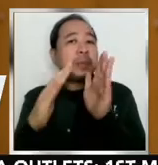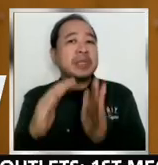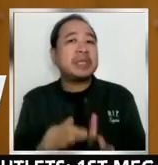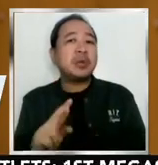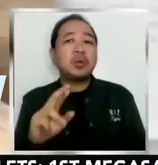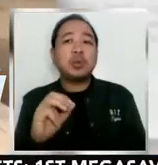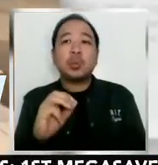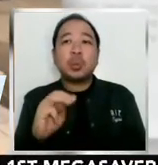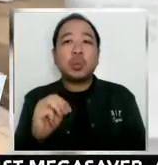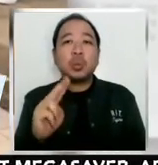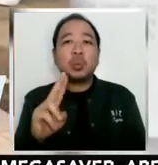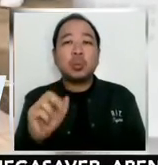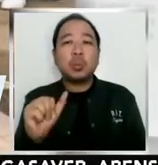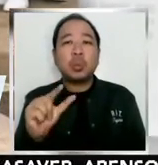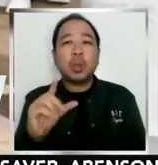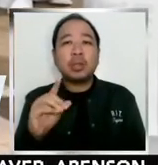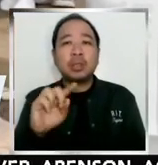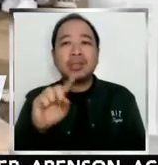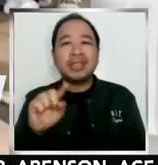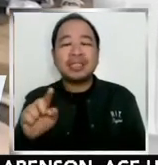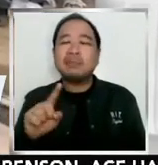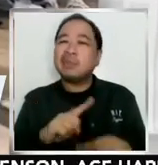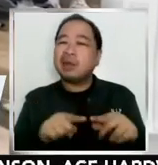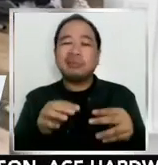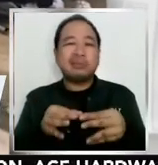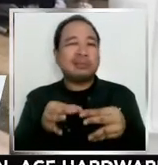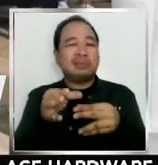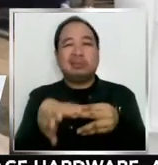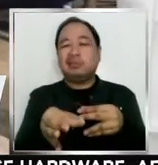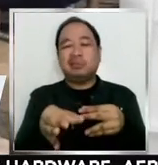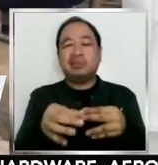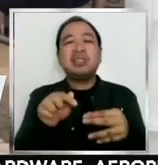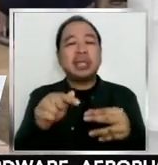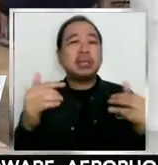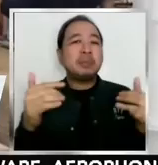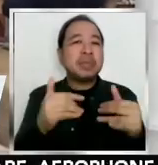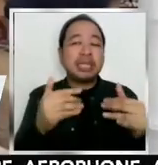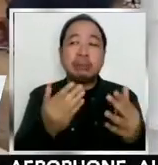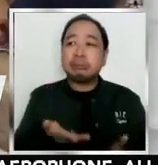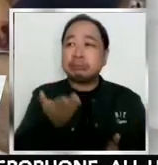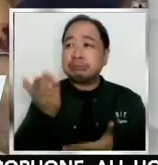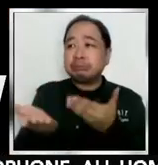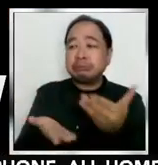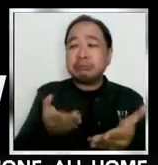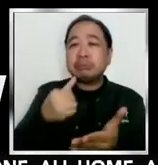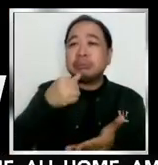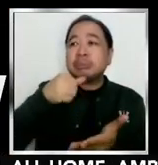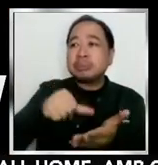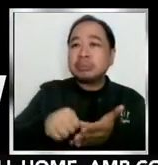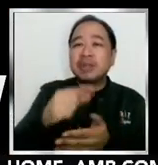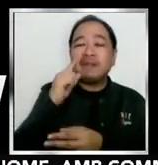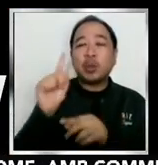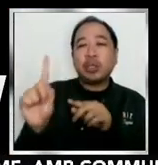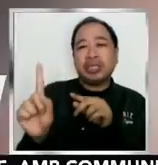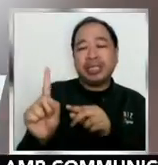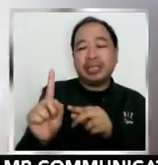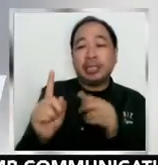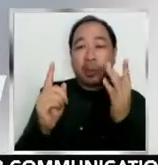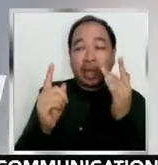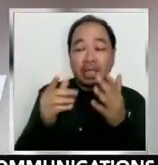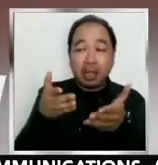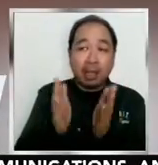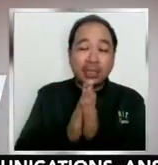ito natuloy. Sa meeting, iaabot sana ng mga naghahanap na kaanak ang kanilang sulat kay Romualdez para hingin sa Kongreso ang